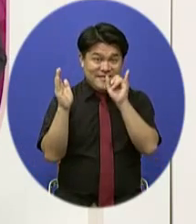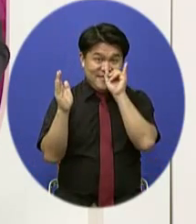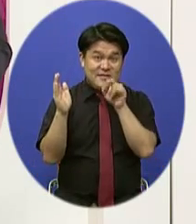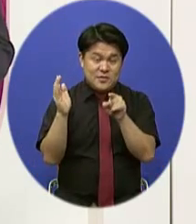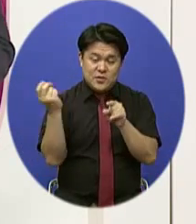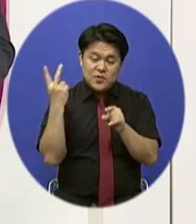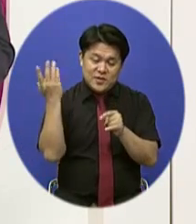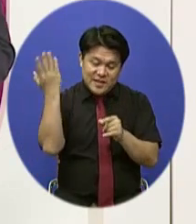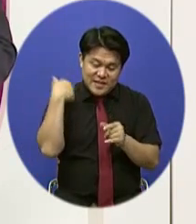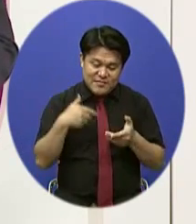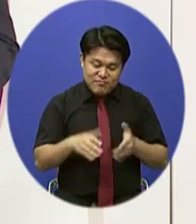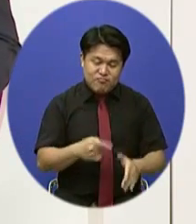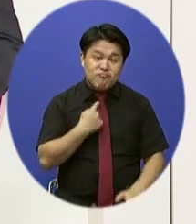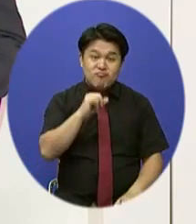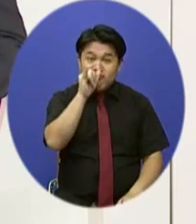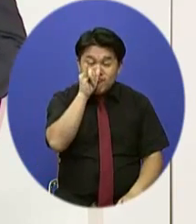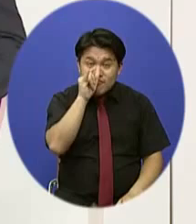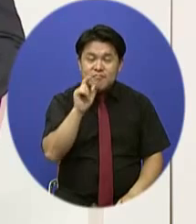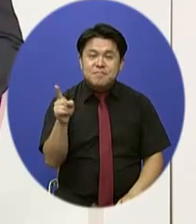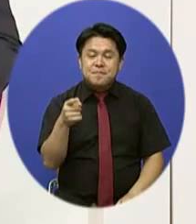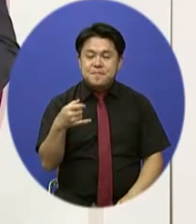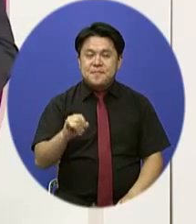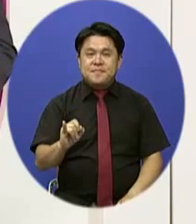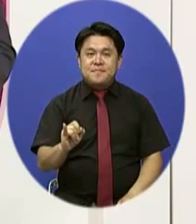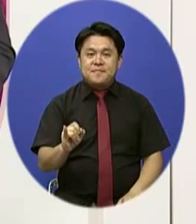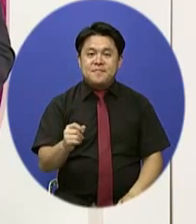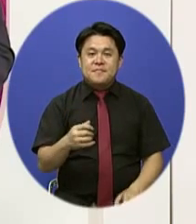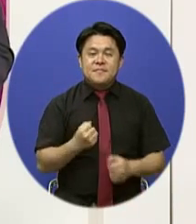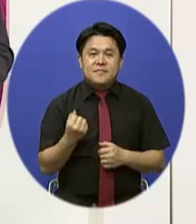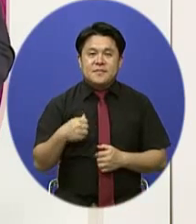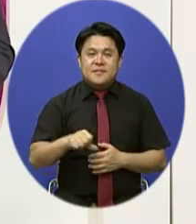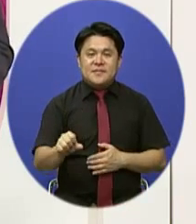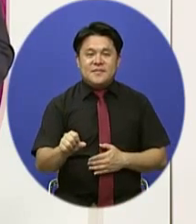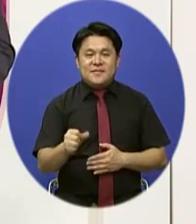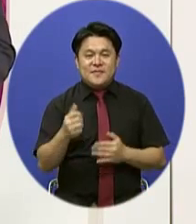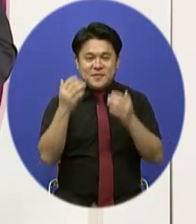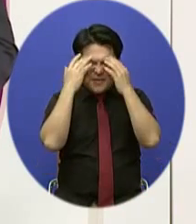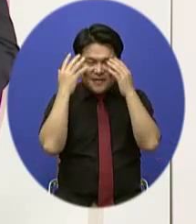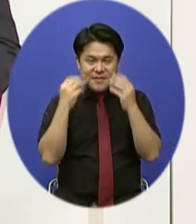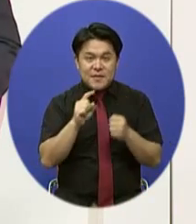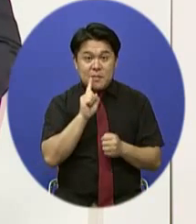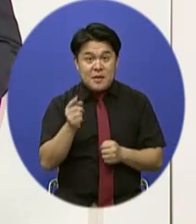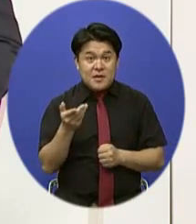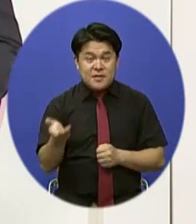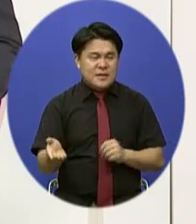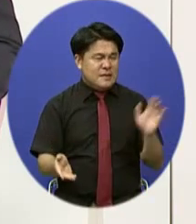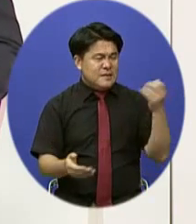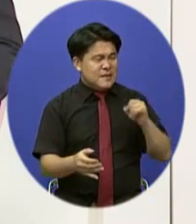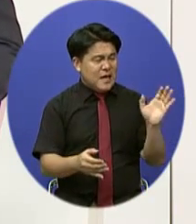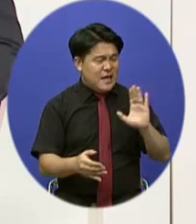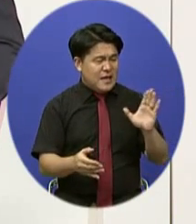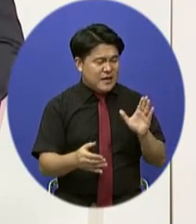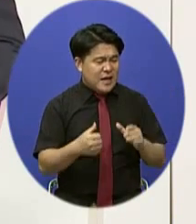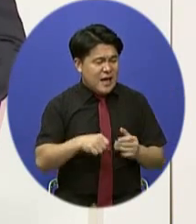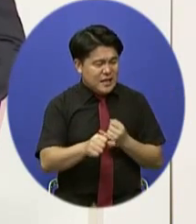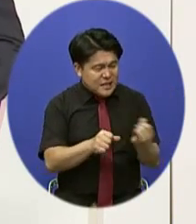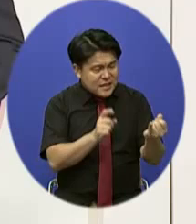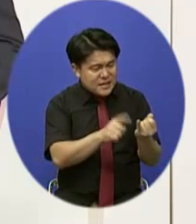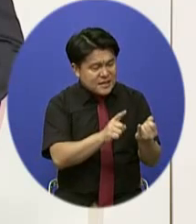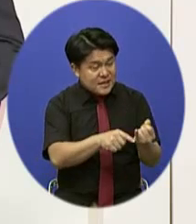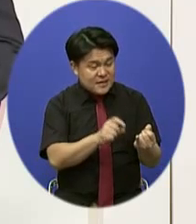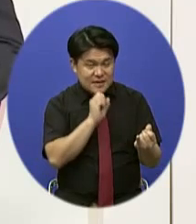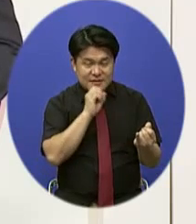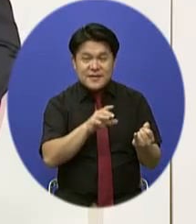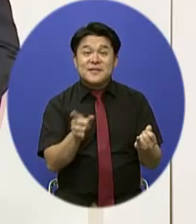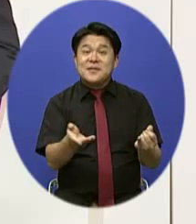있어서 우리 예. 딸에게 고생했던 딸에게 한 말씀 하신다면 어떤 말을 딸이 아니라 아니, 며느리죠 며느리. 며느리에게